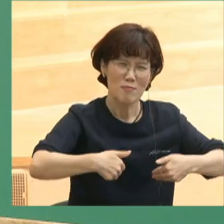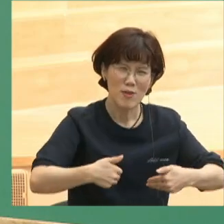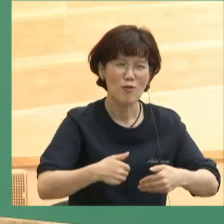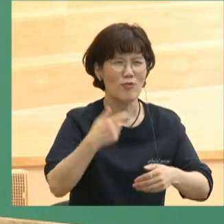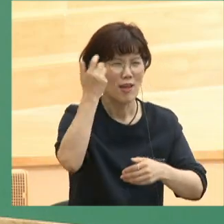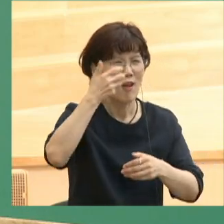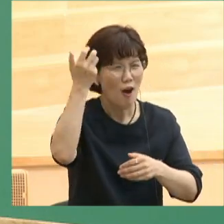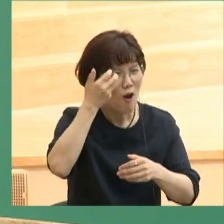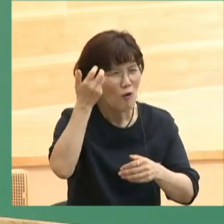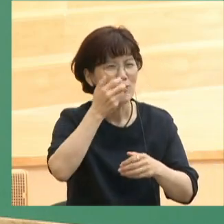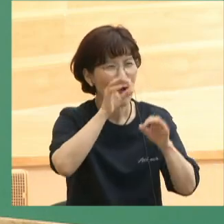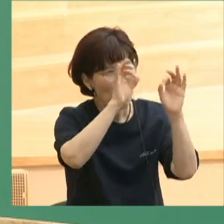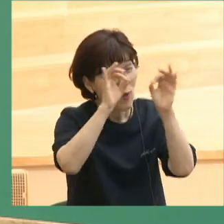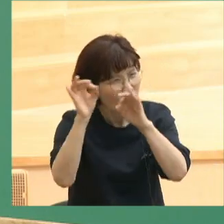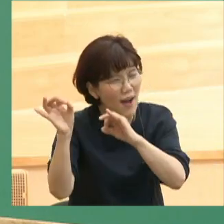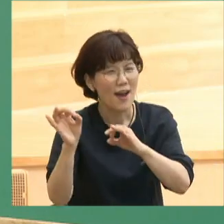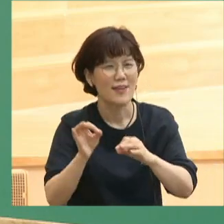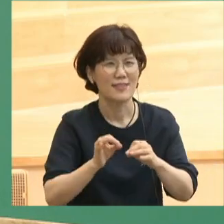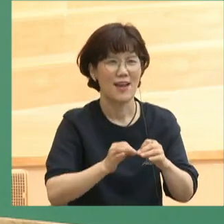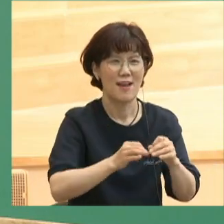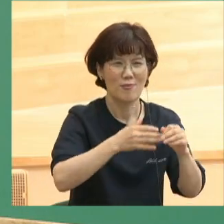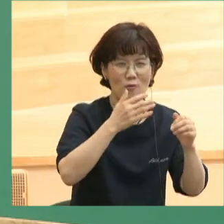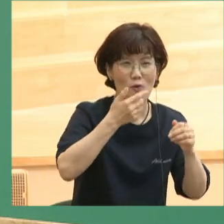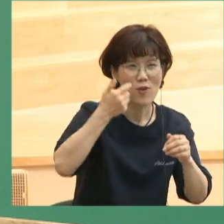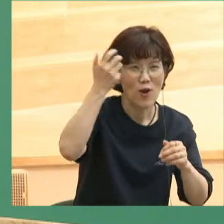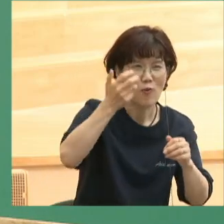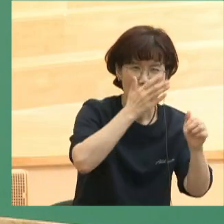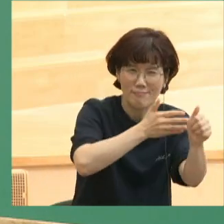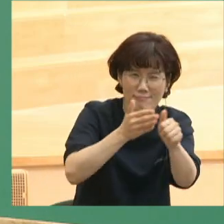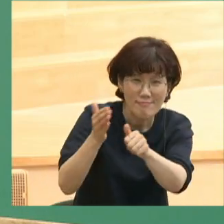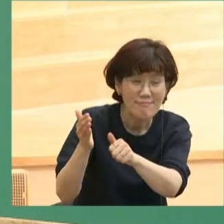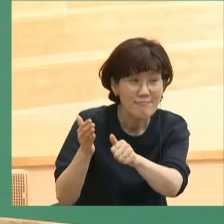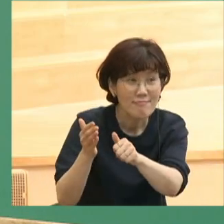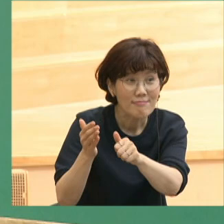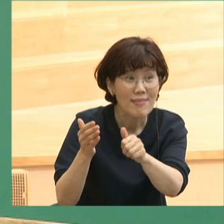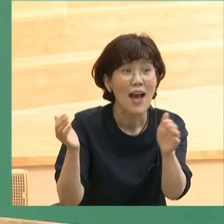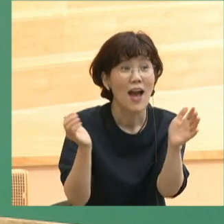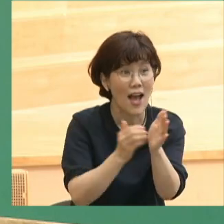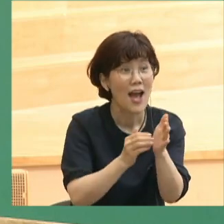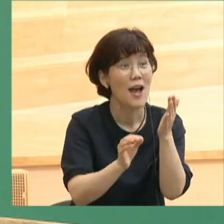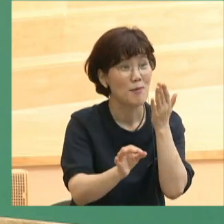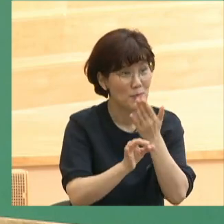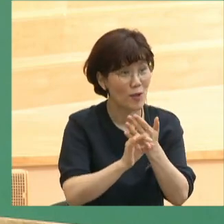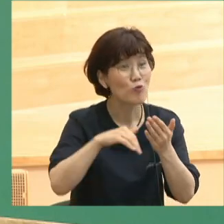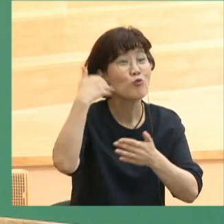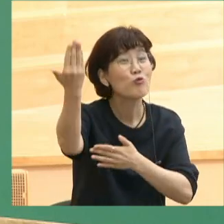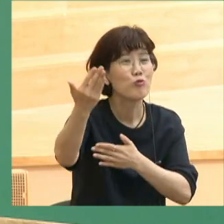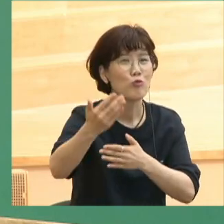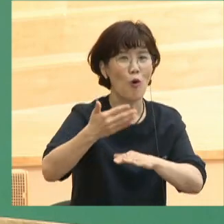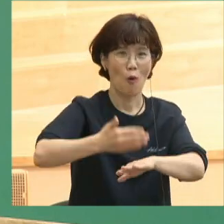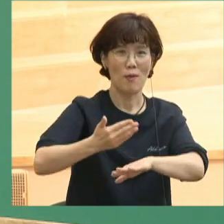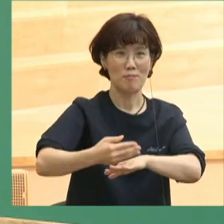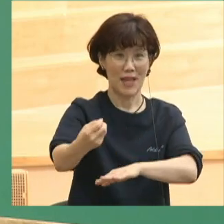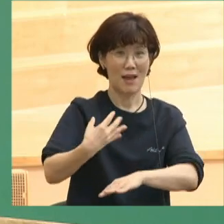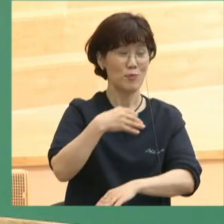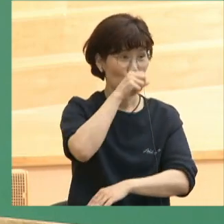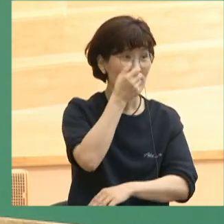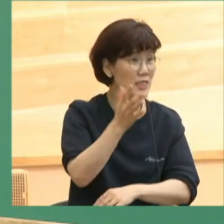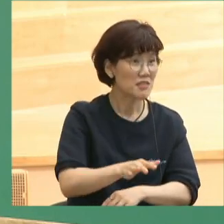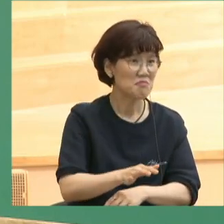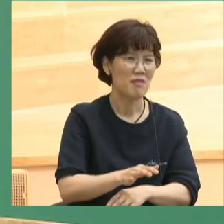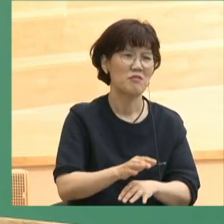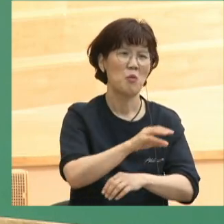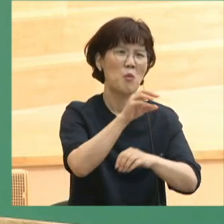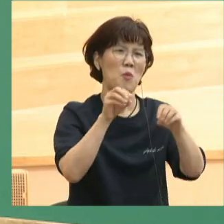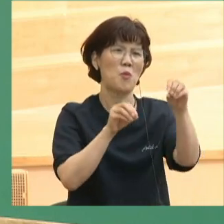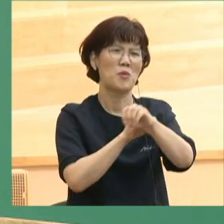영혼들을 돌아보자고 한번 권면을 하고 돌아봤으면 고마워하면 참 좋겠는데 돌아오는 게 냉대일